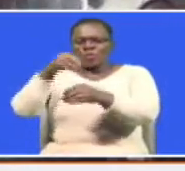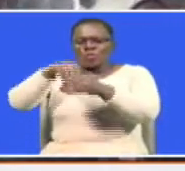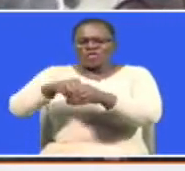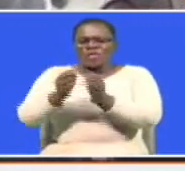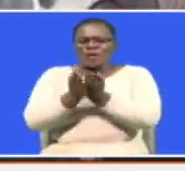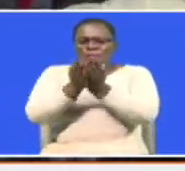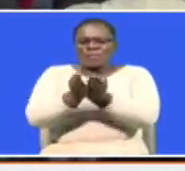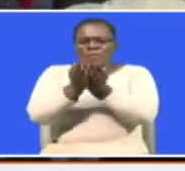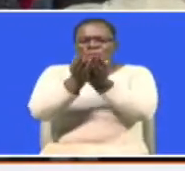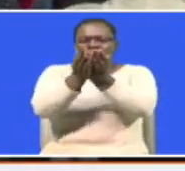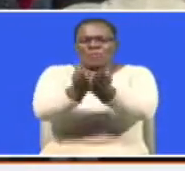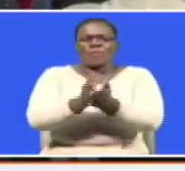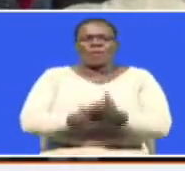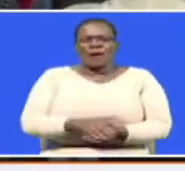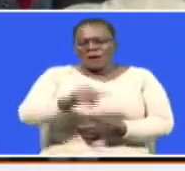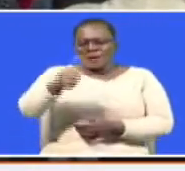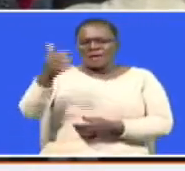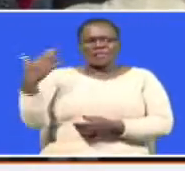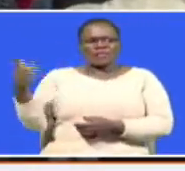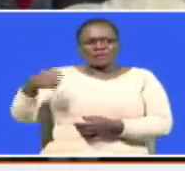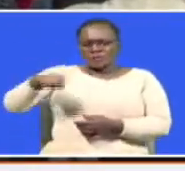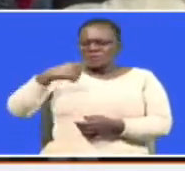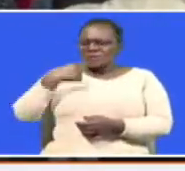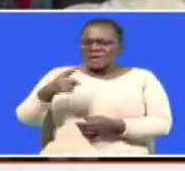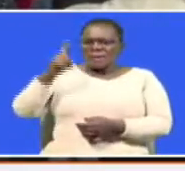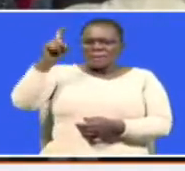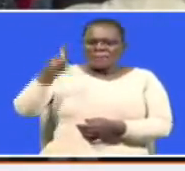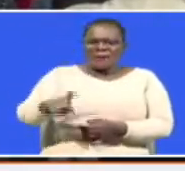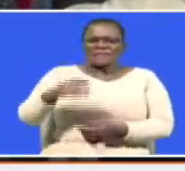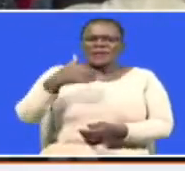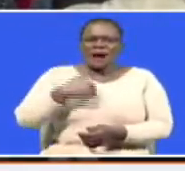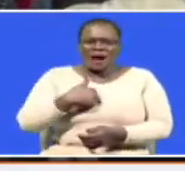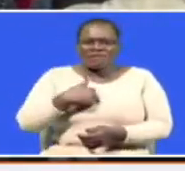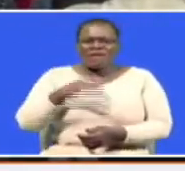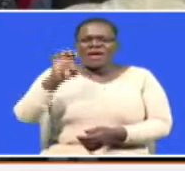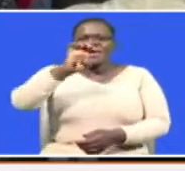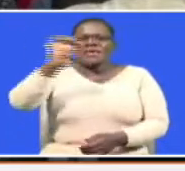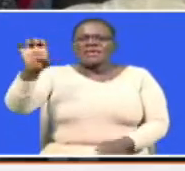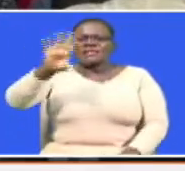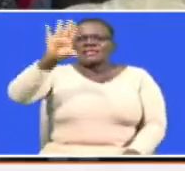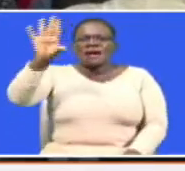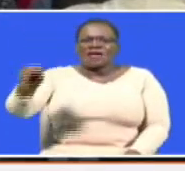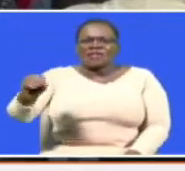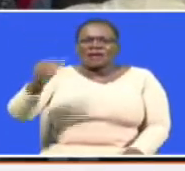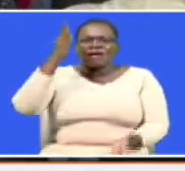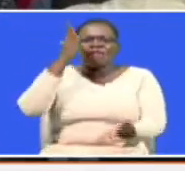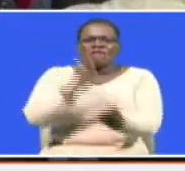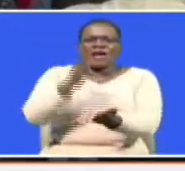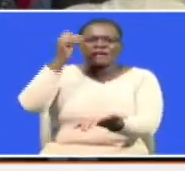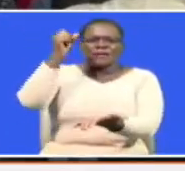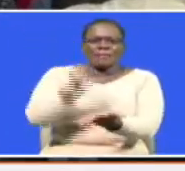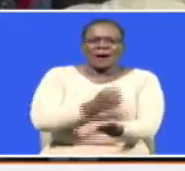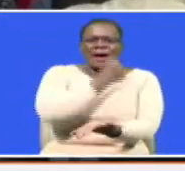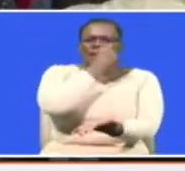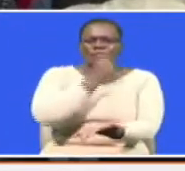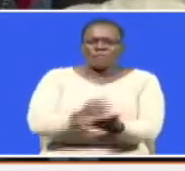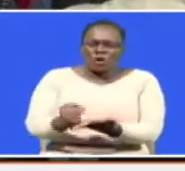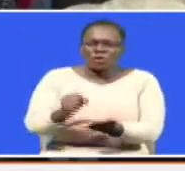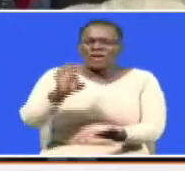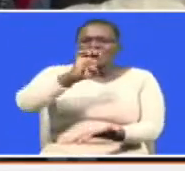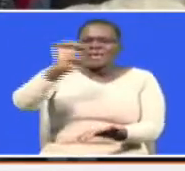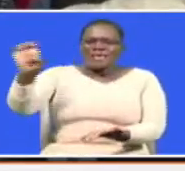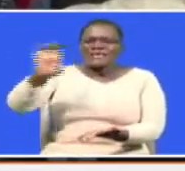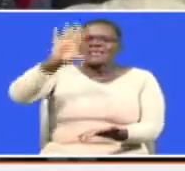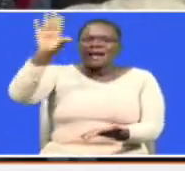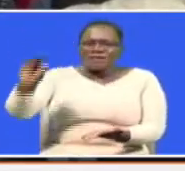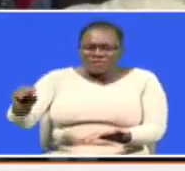maritime industry. Kitu kingine tunasema lazima ukue na East Africa valid passport. East